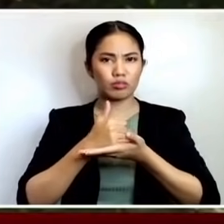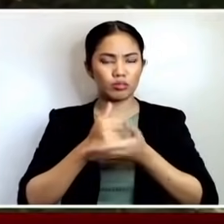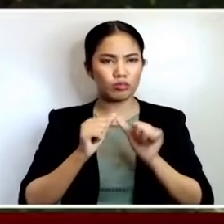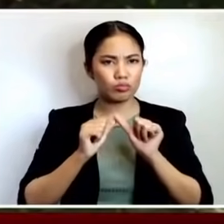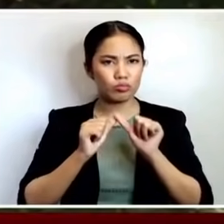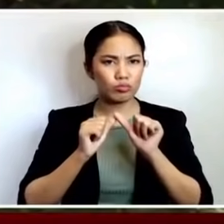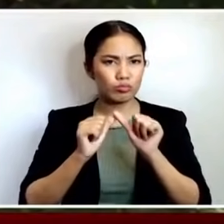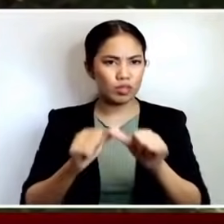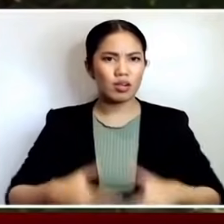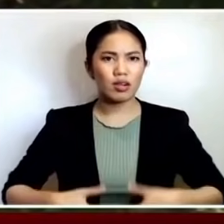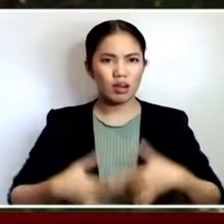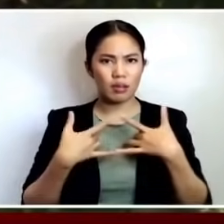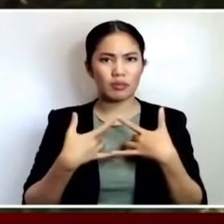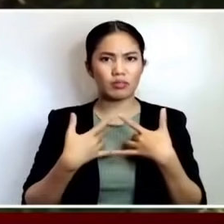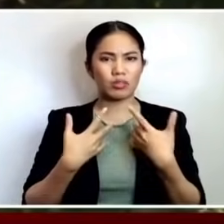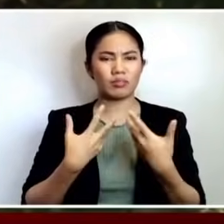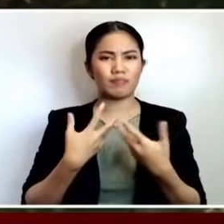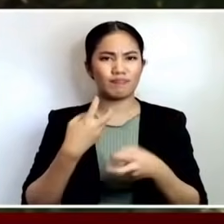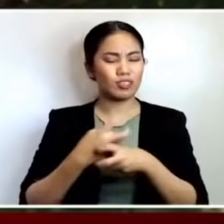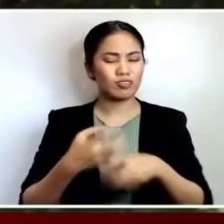namin. Kaya